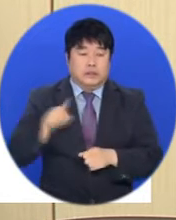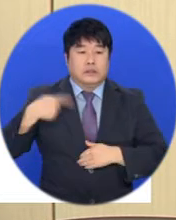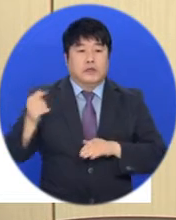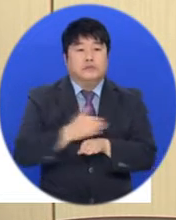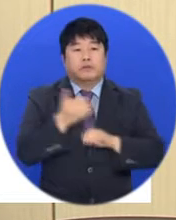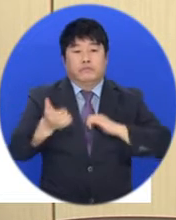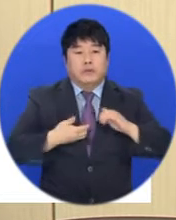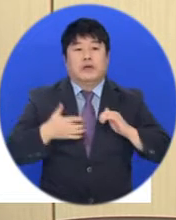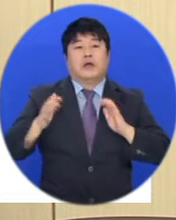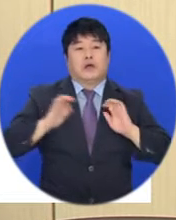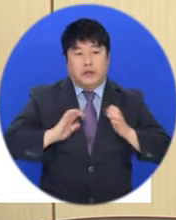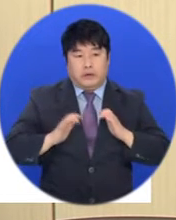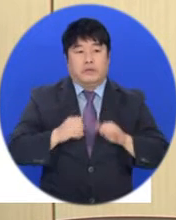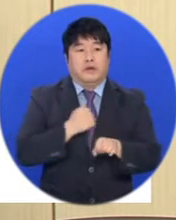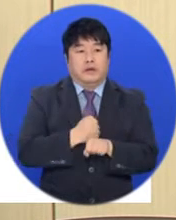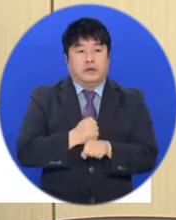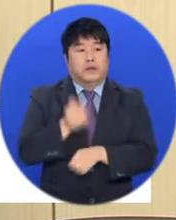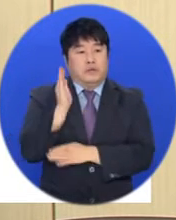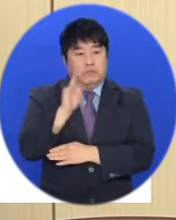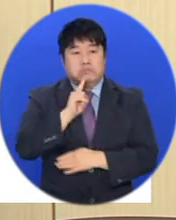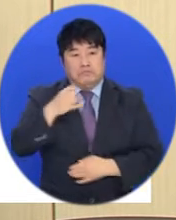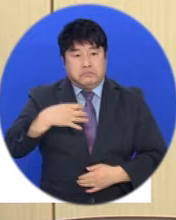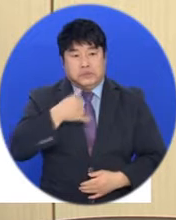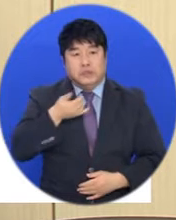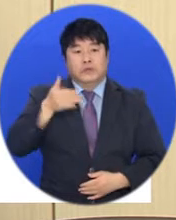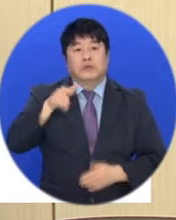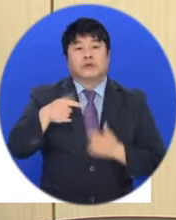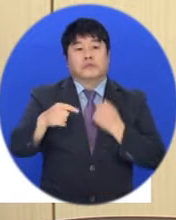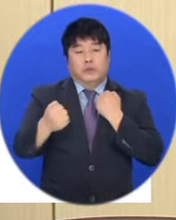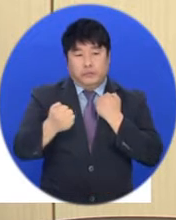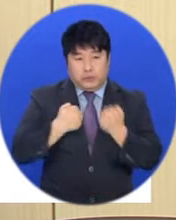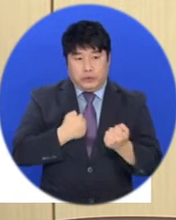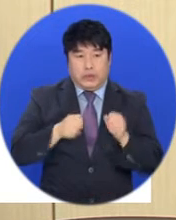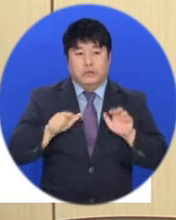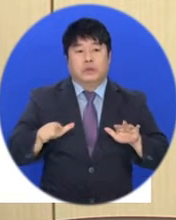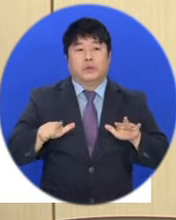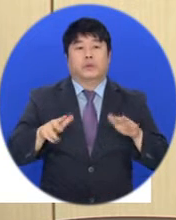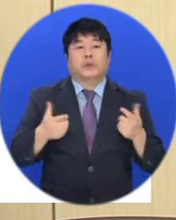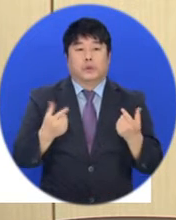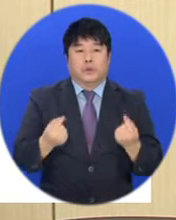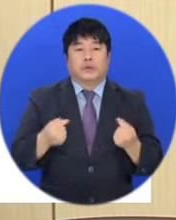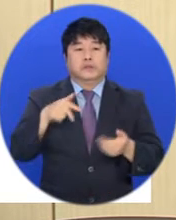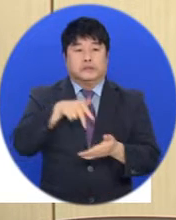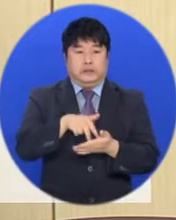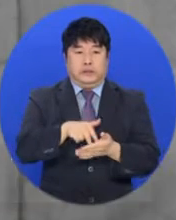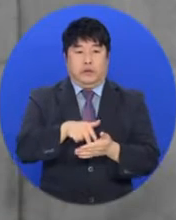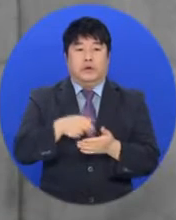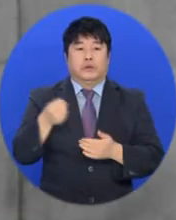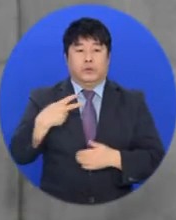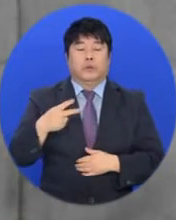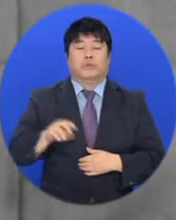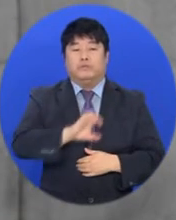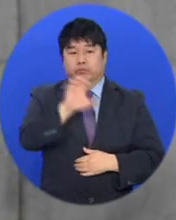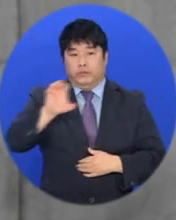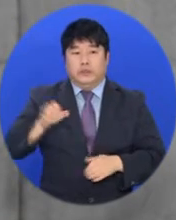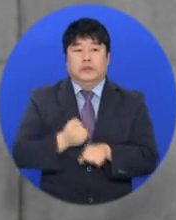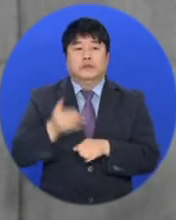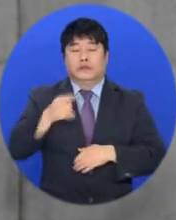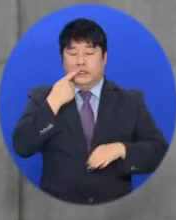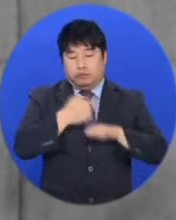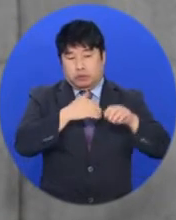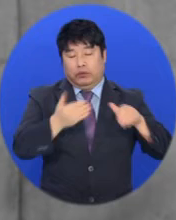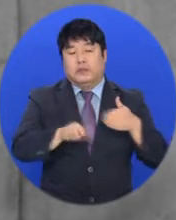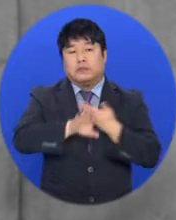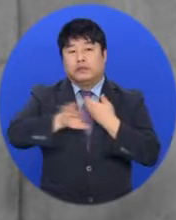사전에 협의를 하겠습니다라고 그때도 이야기를 했었거든요. 그럼에도 불구하고 이번에 똑같은 상황이 반복된 거죠. 그러나 민주당의